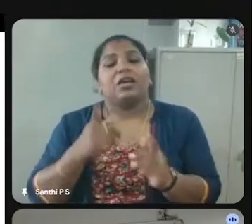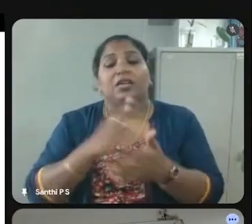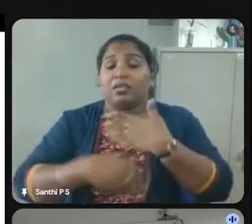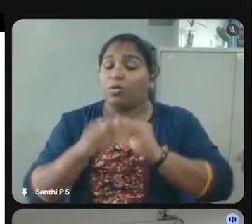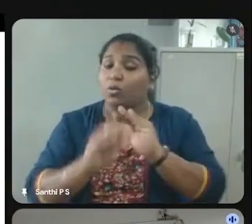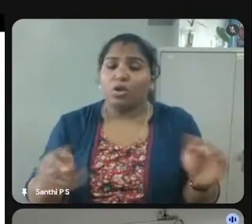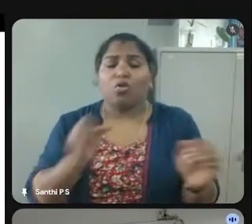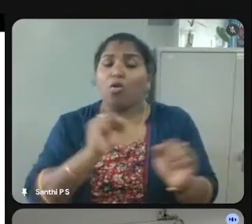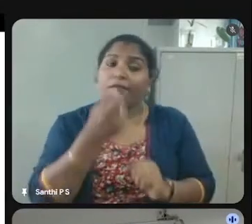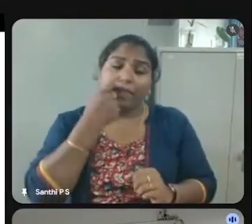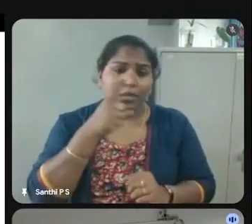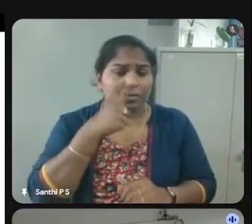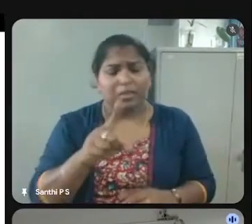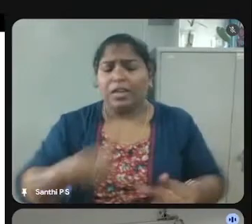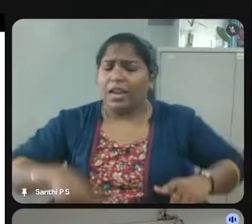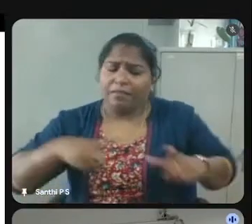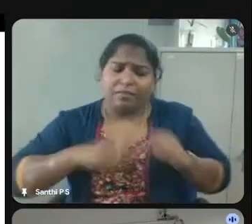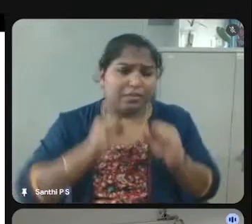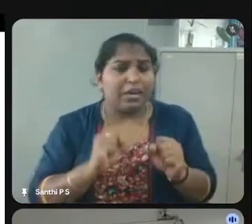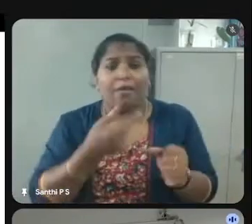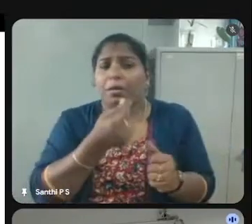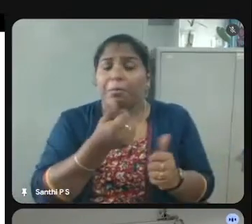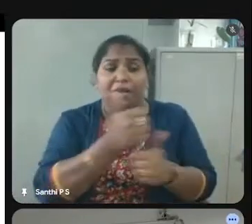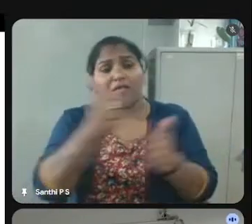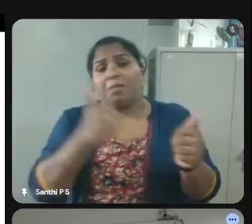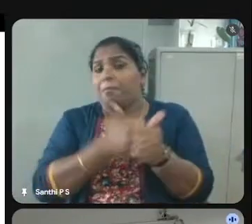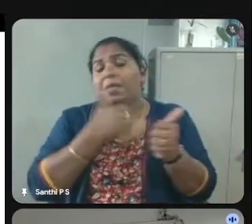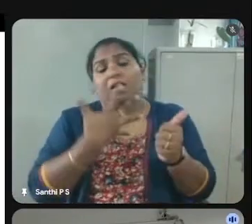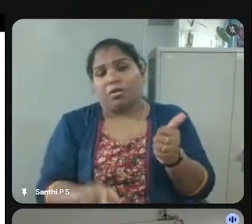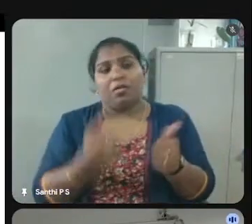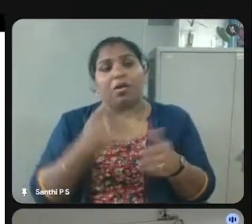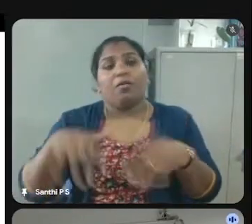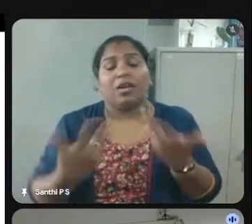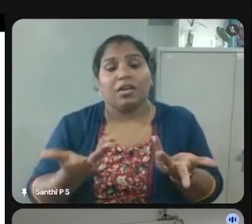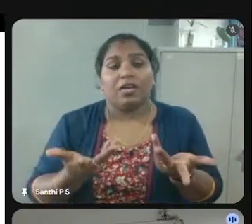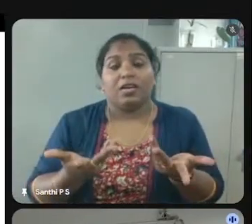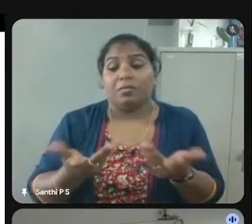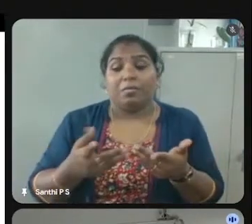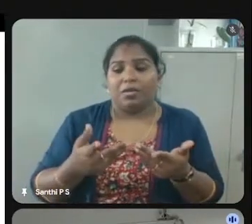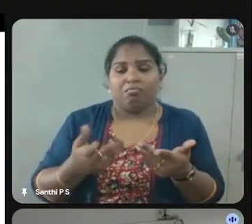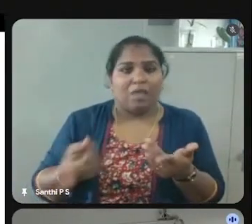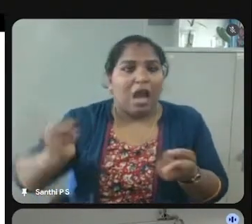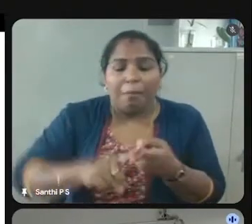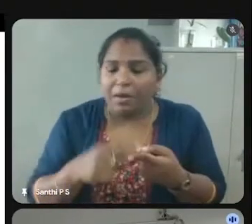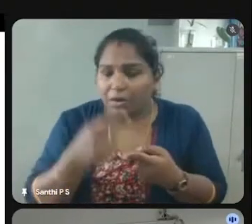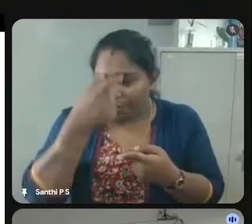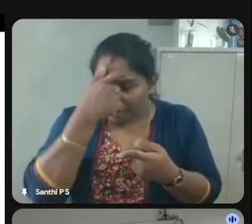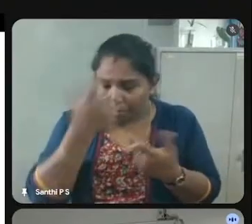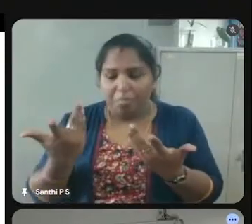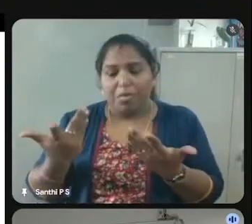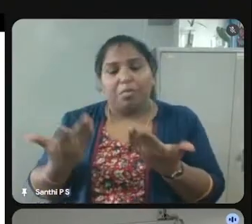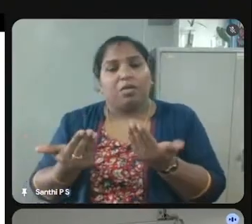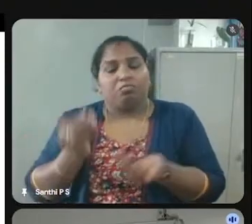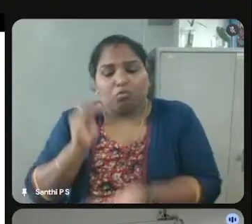കാര്യം അവർക്ക് എപ്പോഴും ഒരു ബാക്കപ്പ് ആവശ്യമാണ്. എപ്പോഴാണ് ഒരു പ്രത്യേക സിറ്റുവേഷൻ ഉണ്ടാവുന്നത്, അല്ലെ നമ്മുടെ കുഞ്ഞിന് വേണ്ട എന്തെങ്കിലും